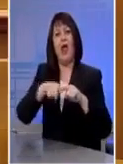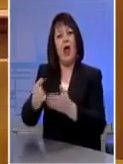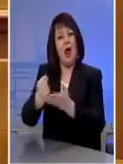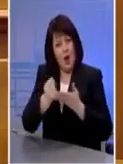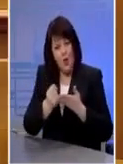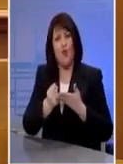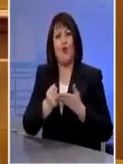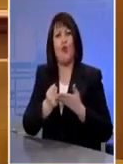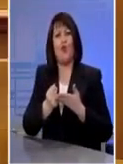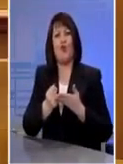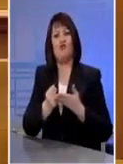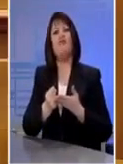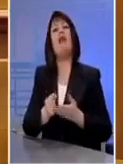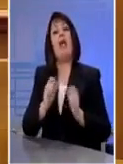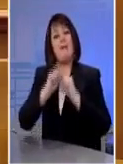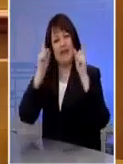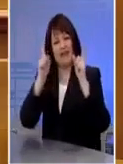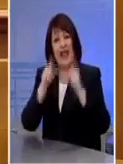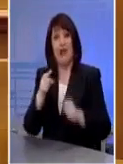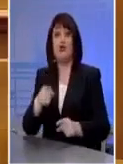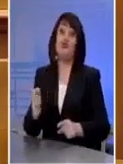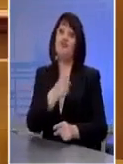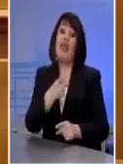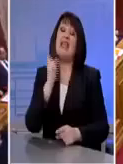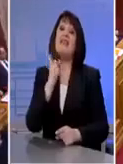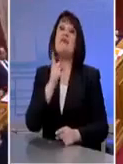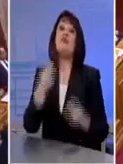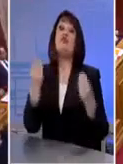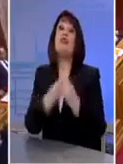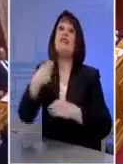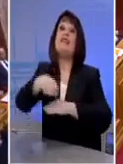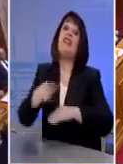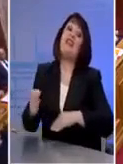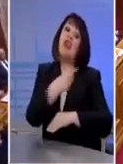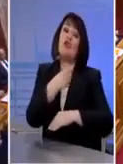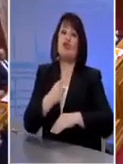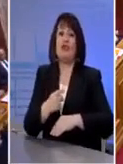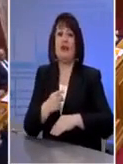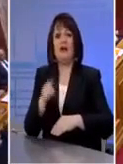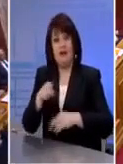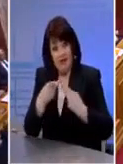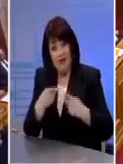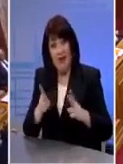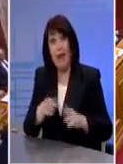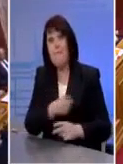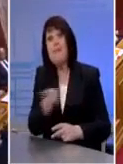Δεν για να φτάσετε επιτέλους εκεί που σας αξίζει, εγώ σας την ελληνική δικαιοσύνη, και να επιτρέψετε